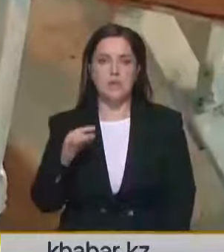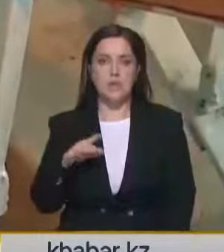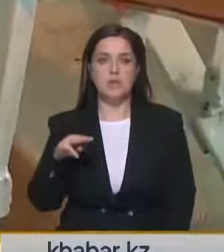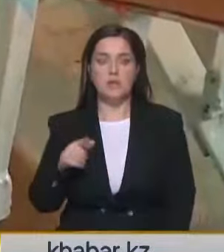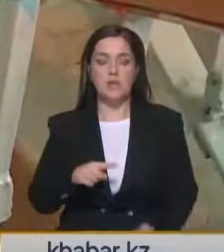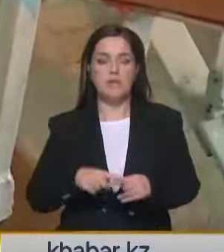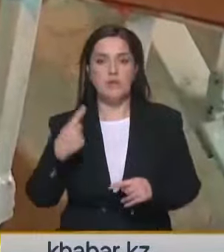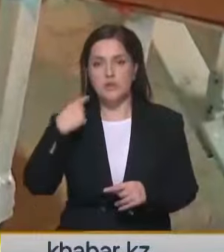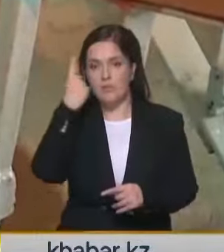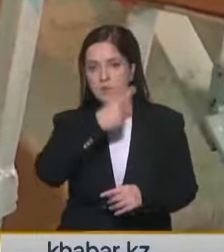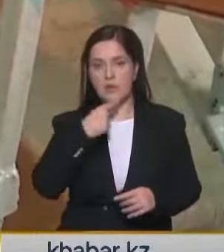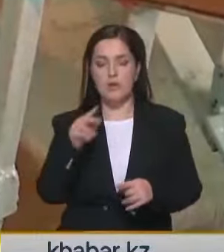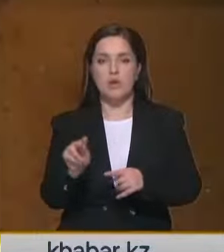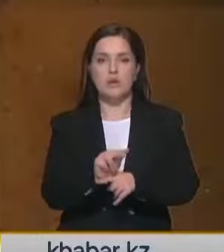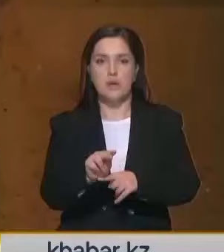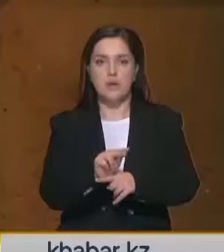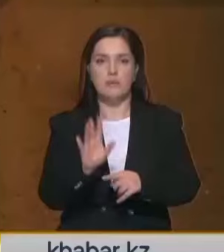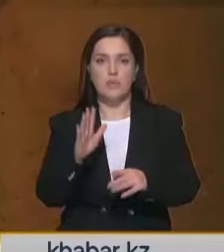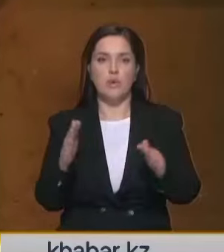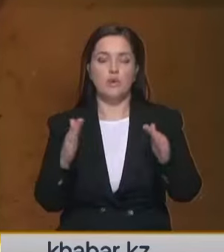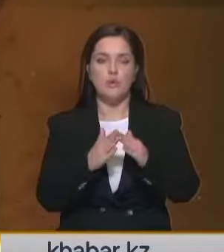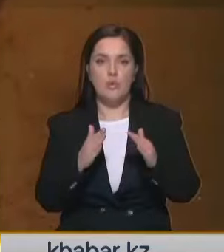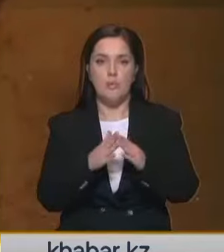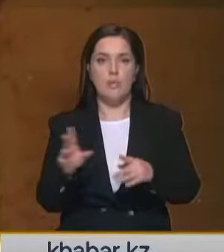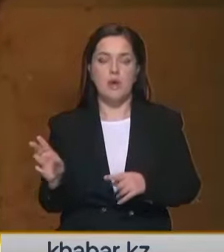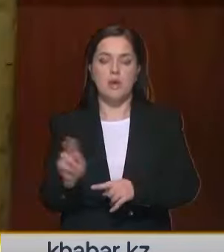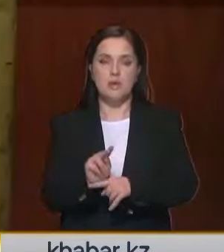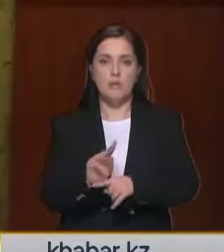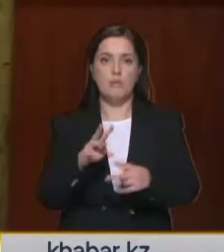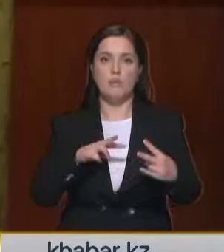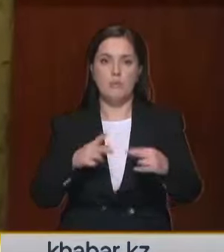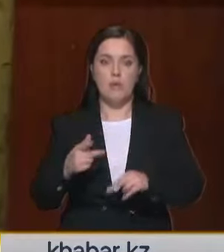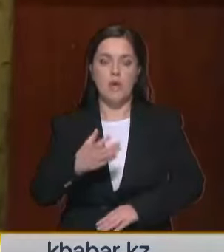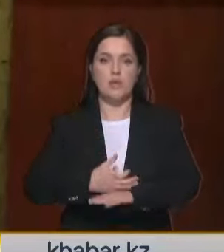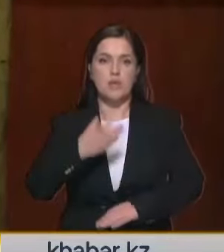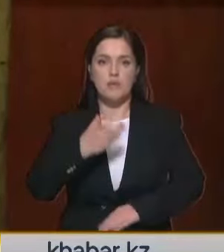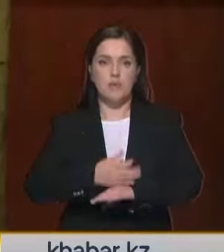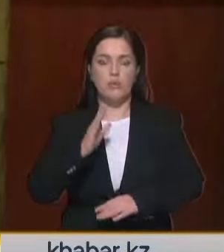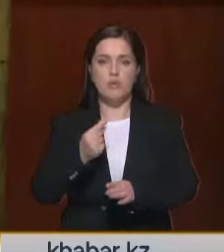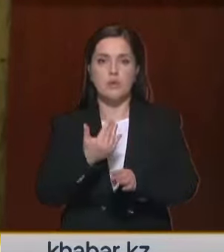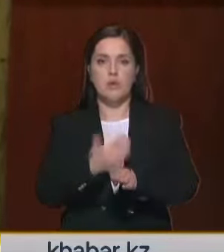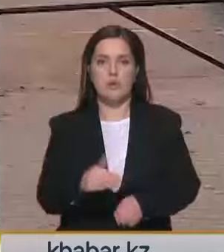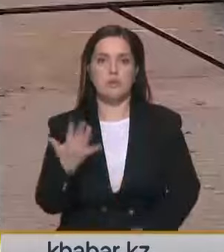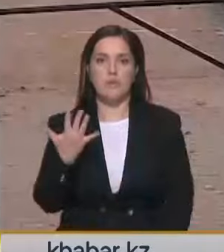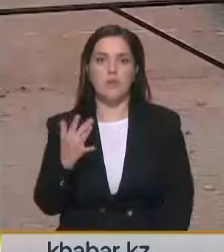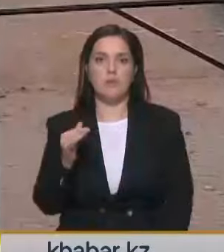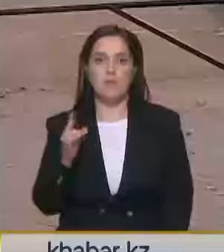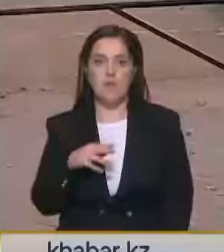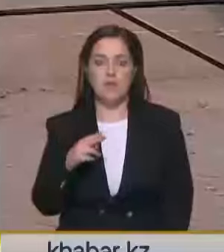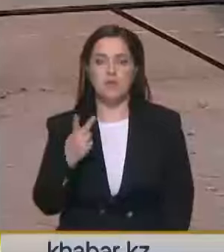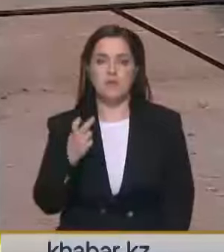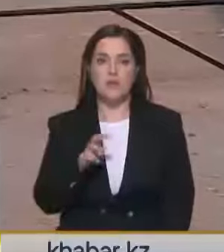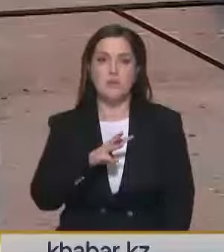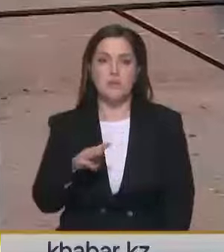следующем году на ремонт многоквартирных домов в рамках программы модернизации и замену лифтов планируют выделить 5 миллиардов 200 миллионов тенге.